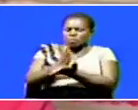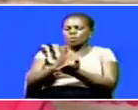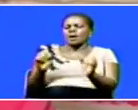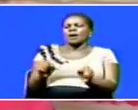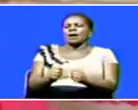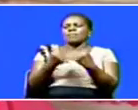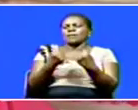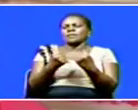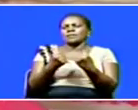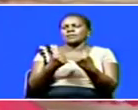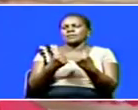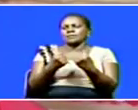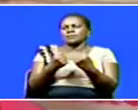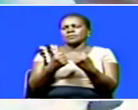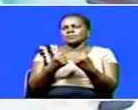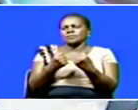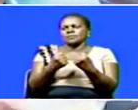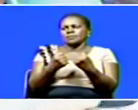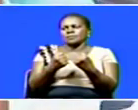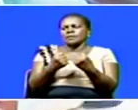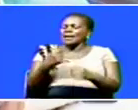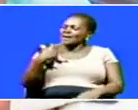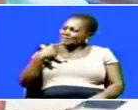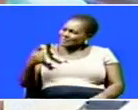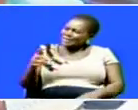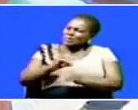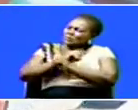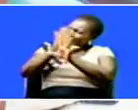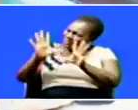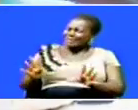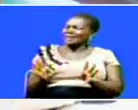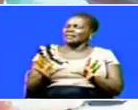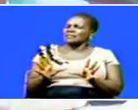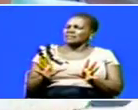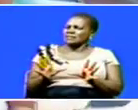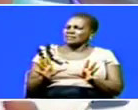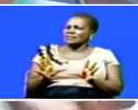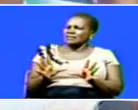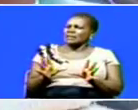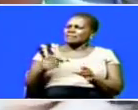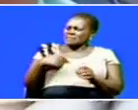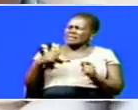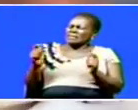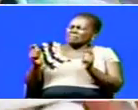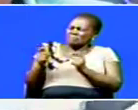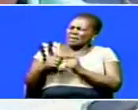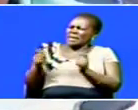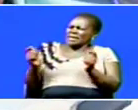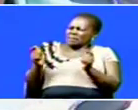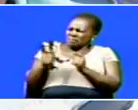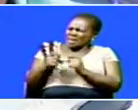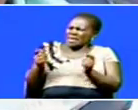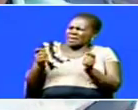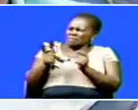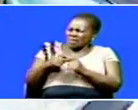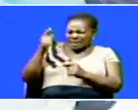watu, ule mbaya bado utatimizwa na watu. Washa nikuambie. Siku hiyo nilisikia uchungu, nikasikia hata kichwa changu iko na